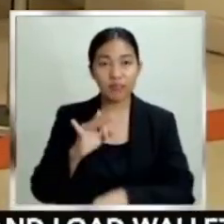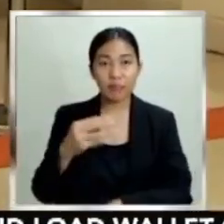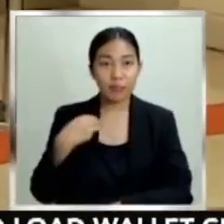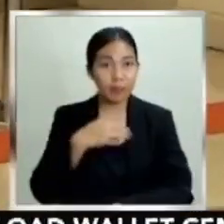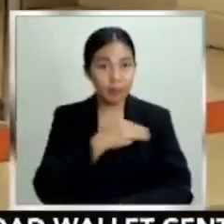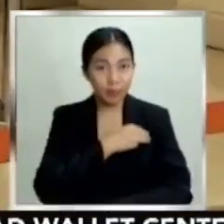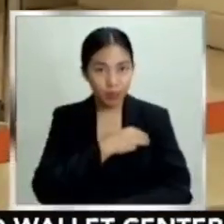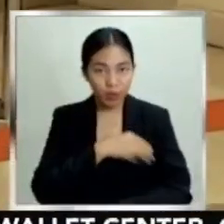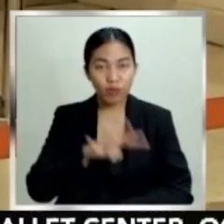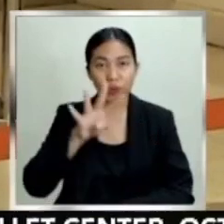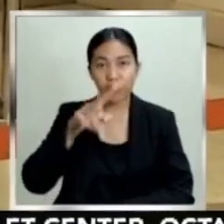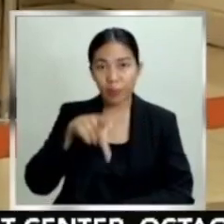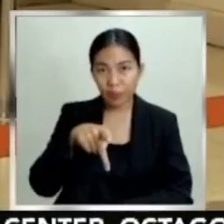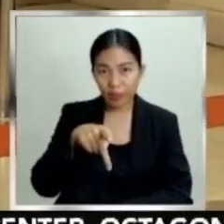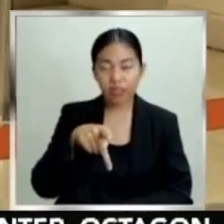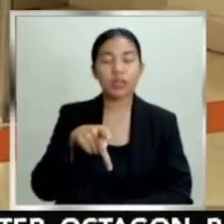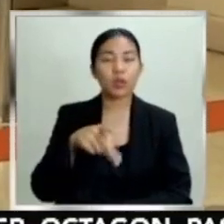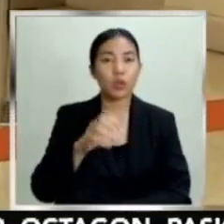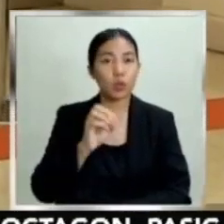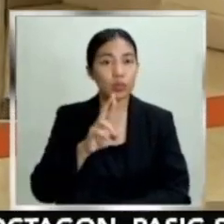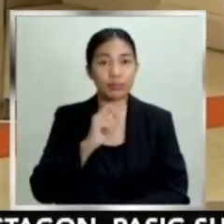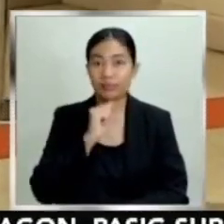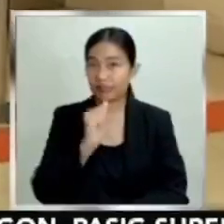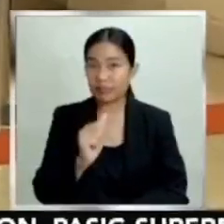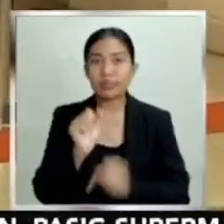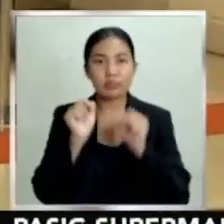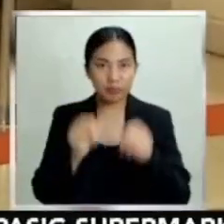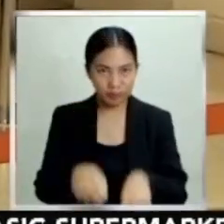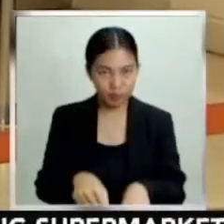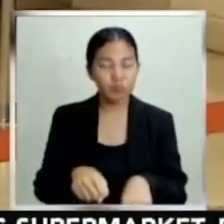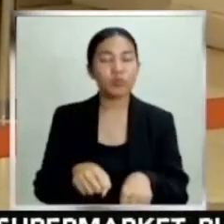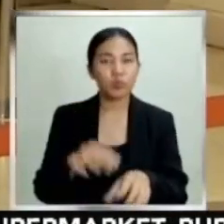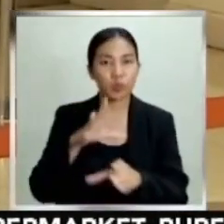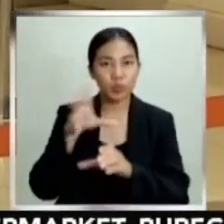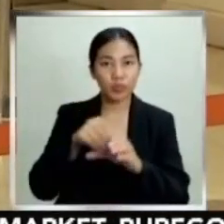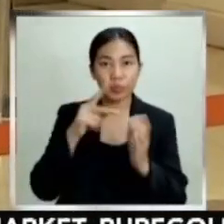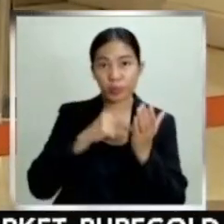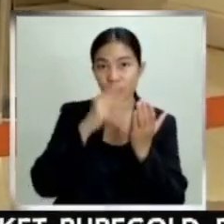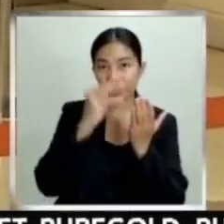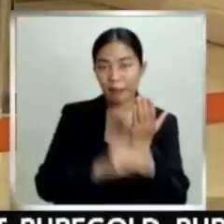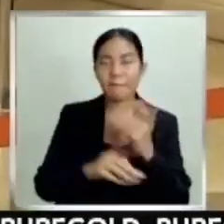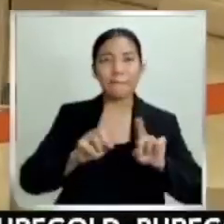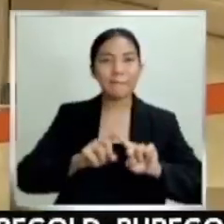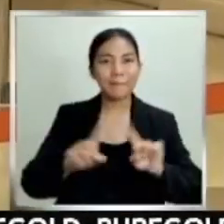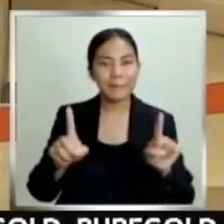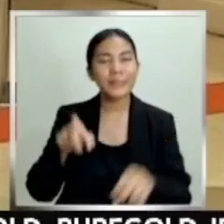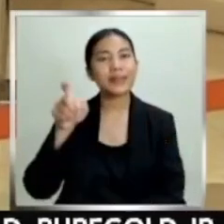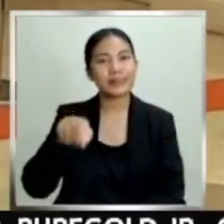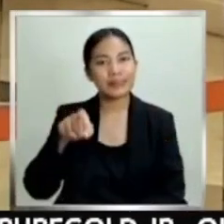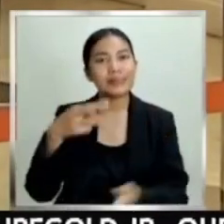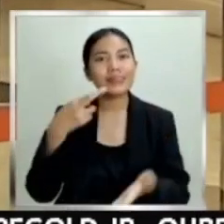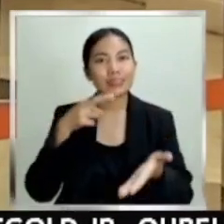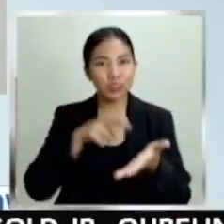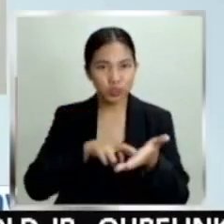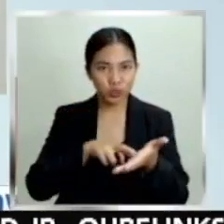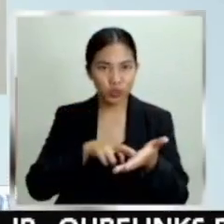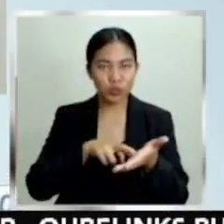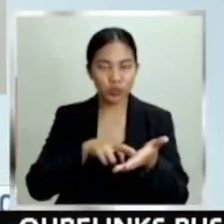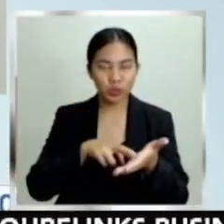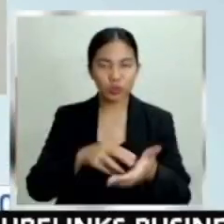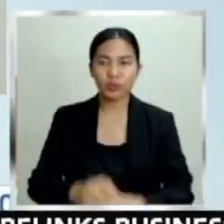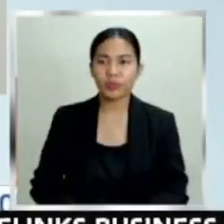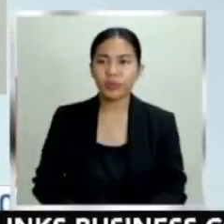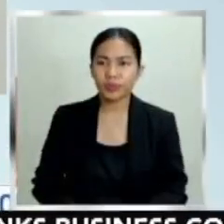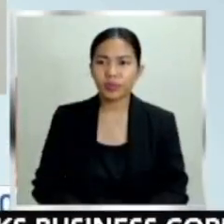hindi, maaari raw makinabang sa programang ito. Yun nga lang, kailangan magparehistro sa inyong distribution utility. Lahat ng